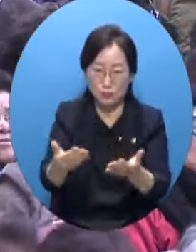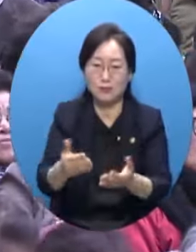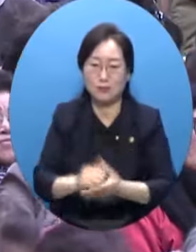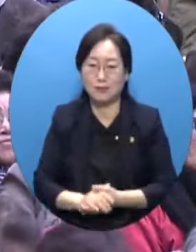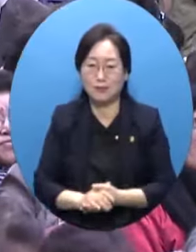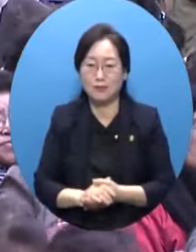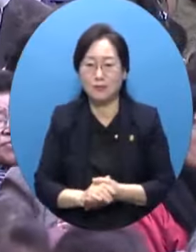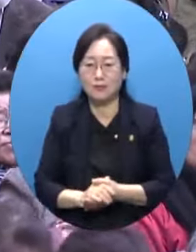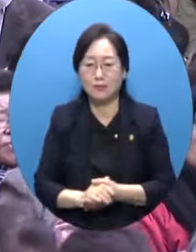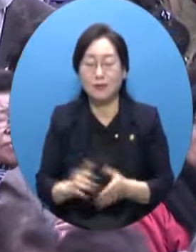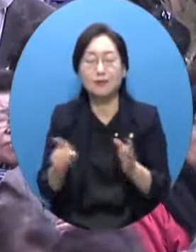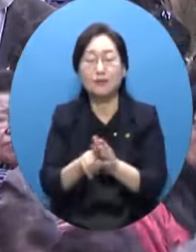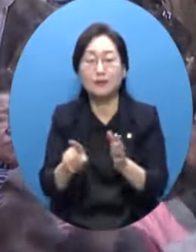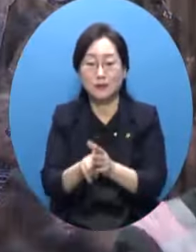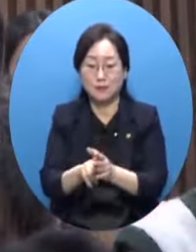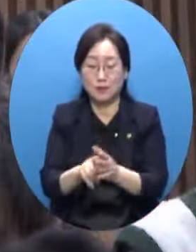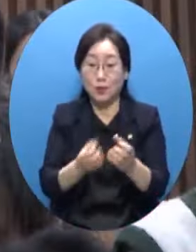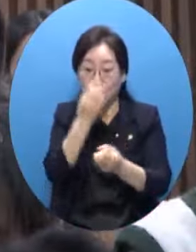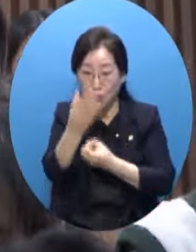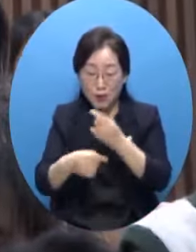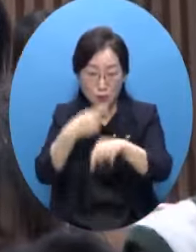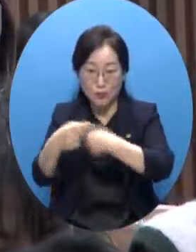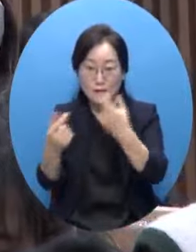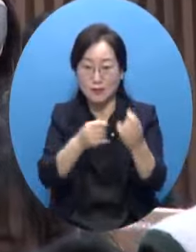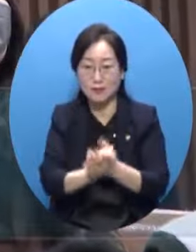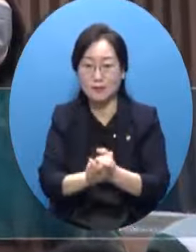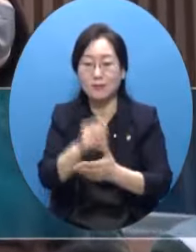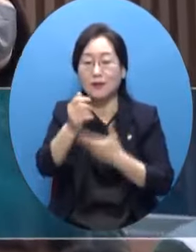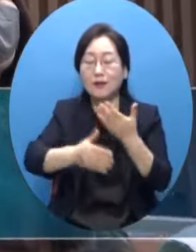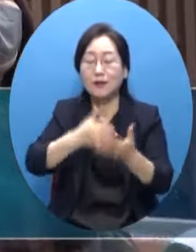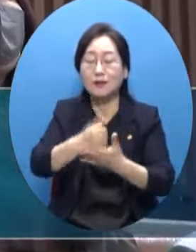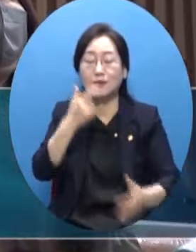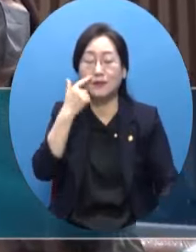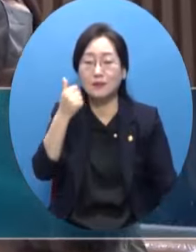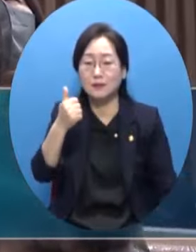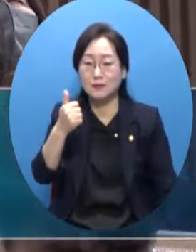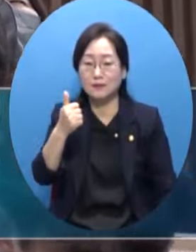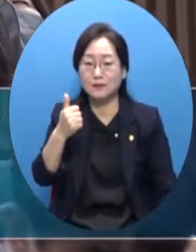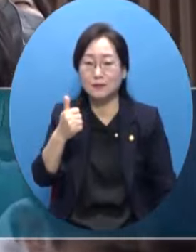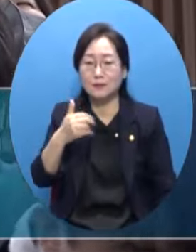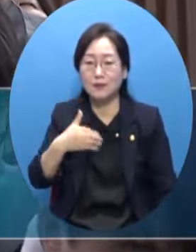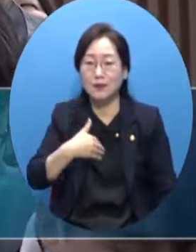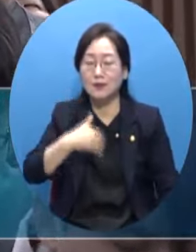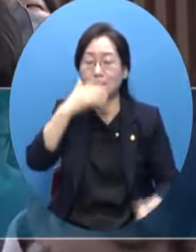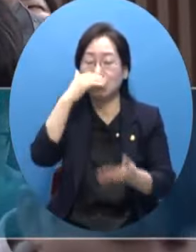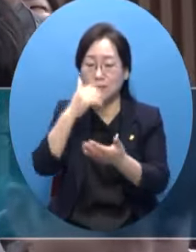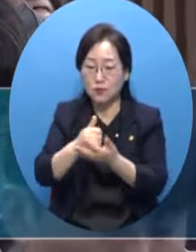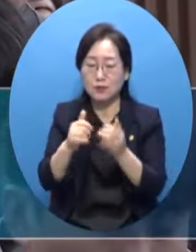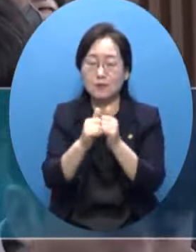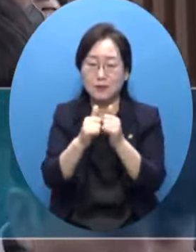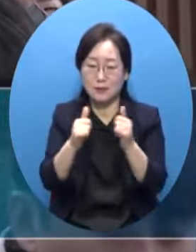될 것입니다. 믿음으로 고백해 주시기 바랍니다. 하나님 아버지, 저는